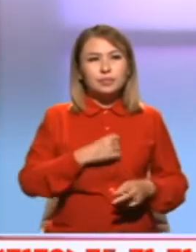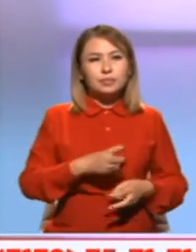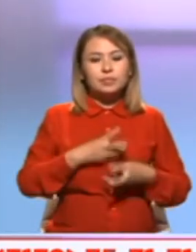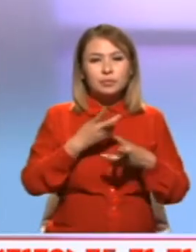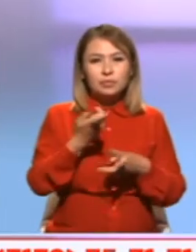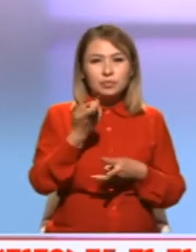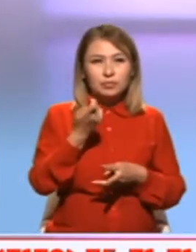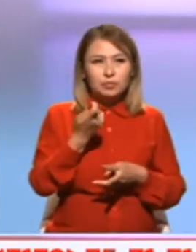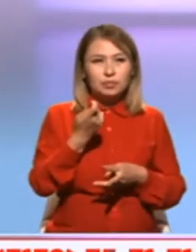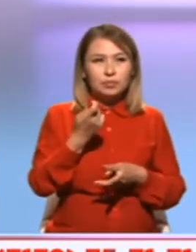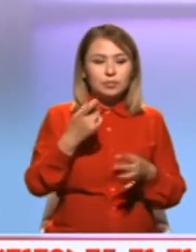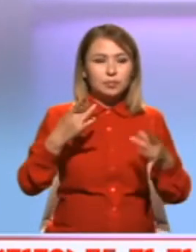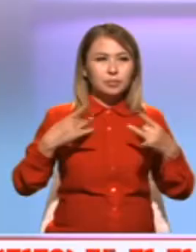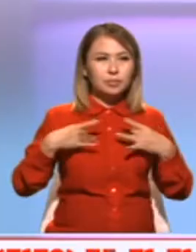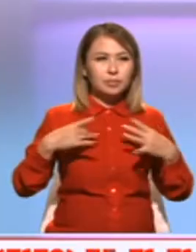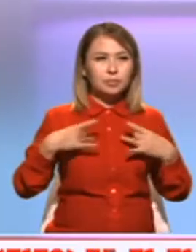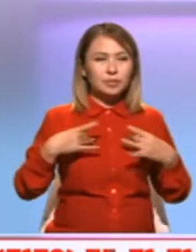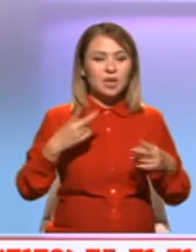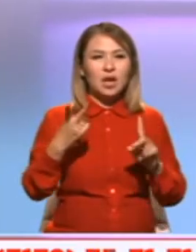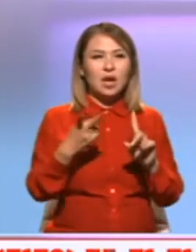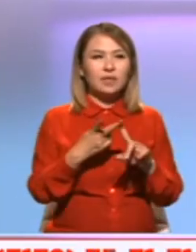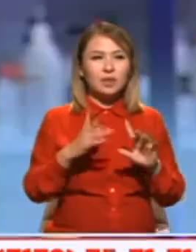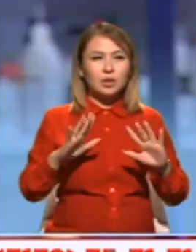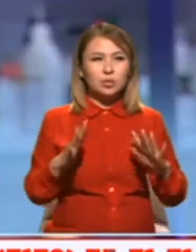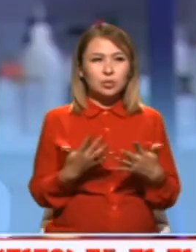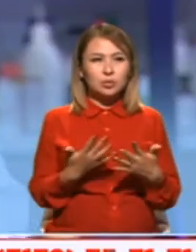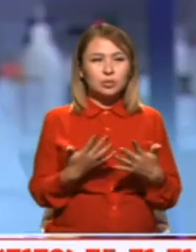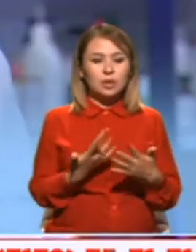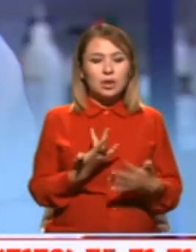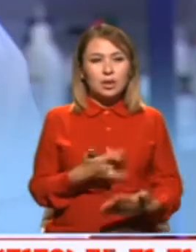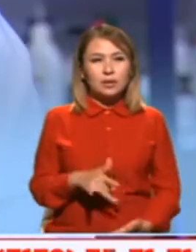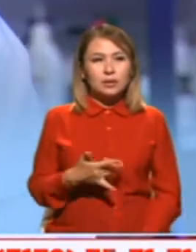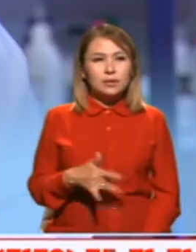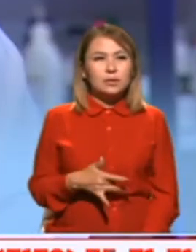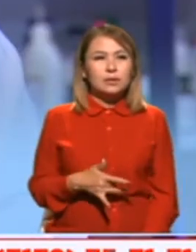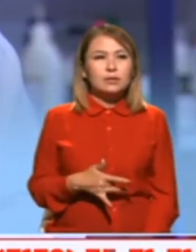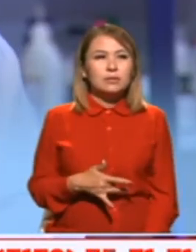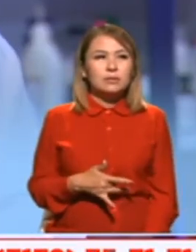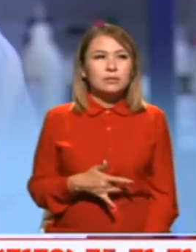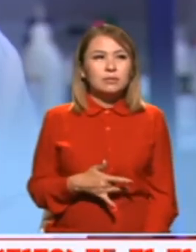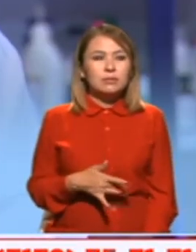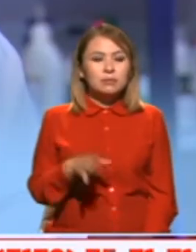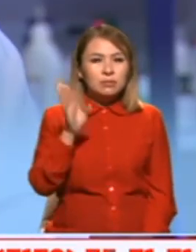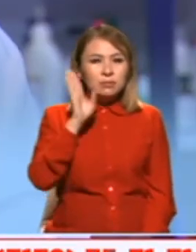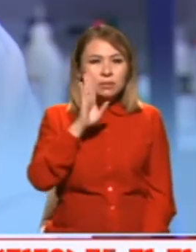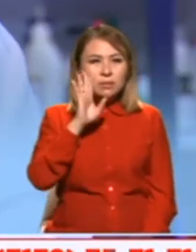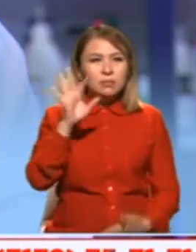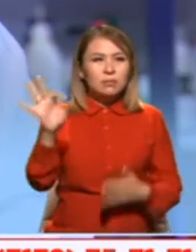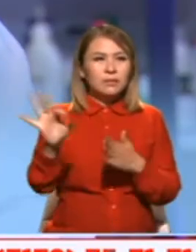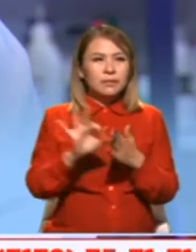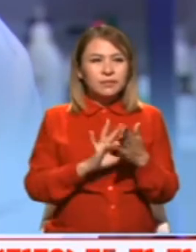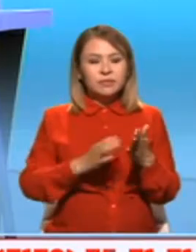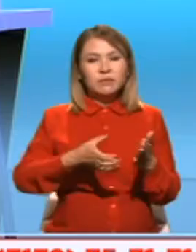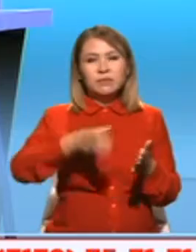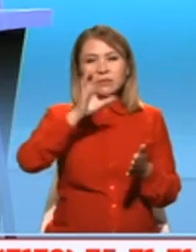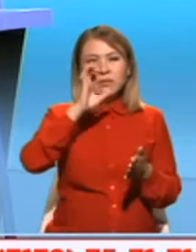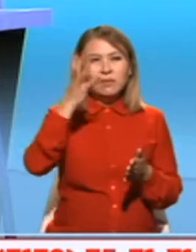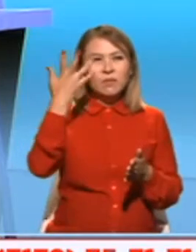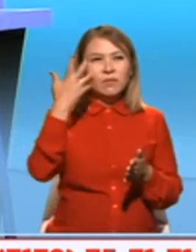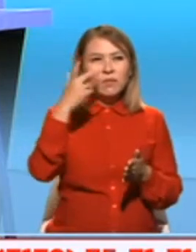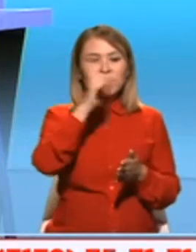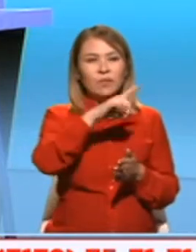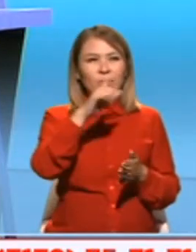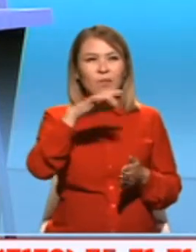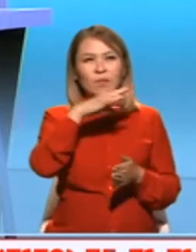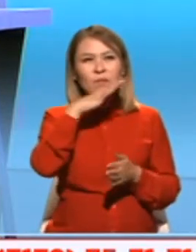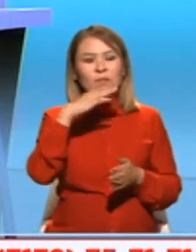мазасы қашатындай болады. Ал енді екінші жағдай болып табылады, асқазанға, яғни суды бірден келіп іше салған кезде адамдарда